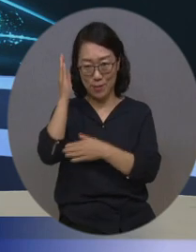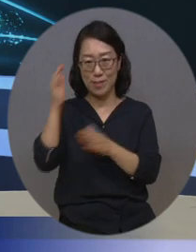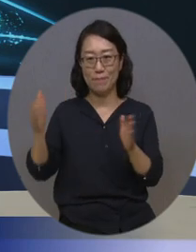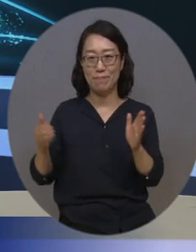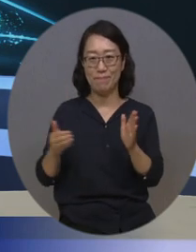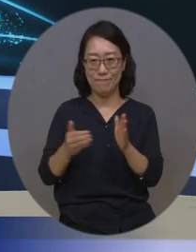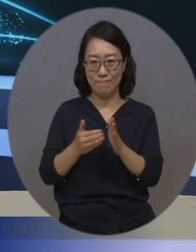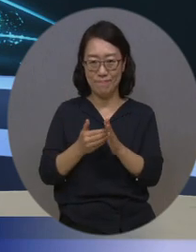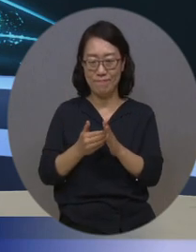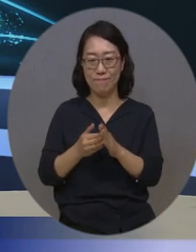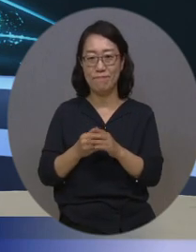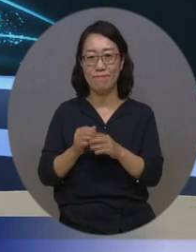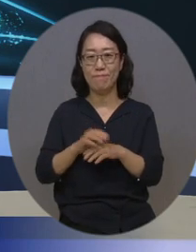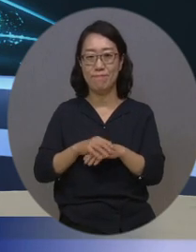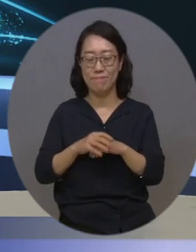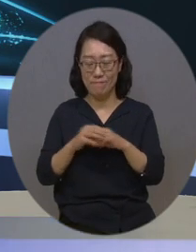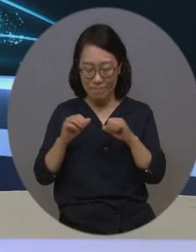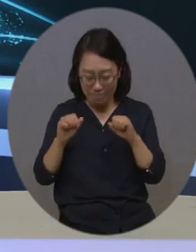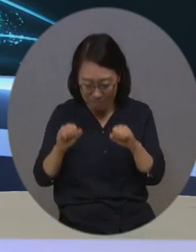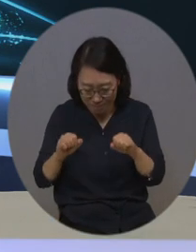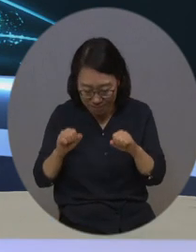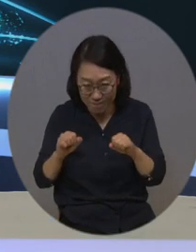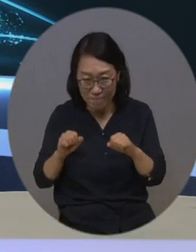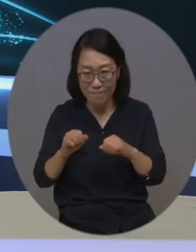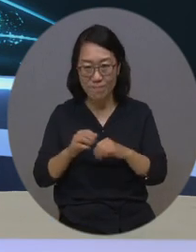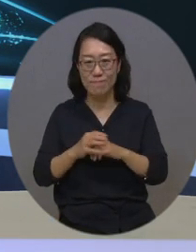시청해주신 여러분 고맙습니다